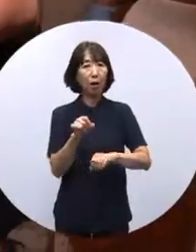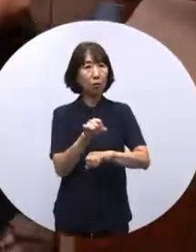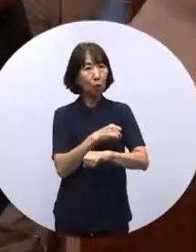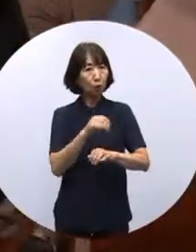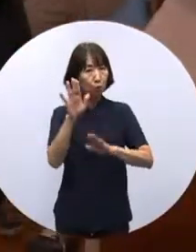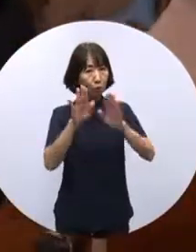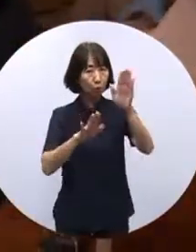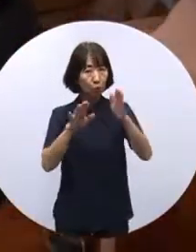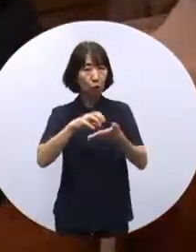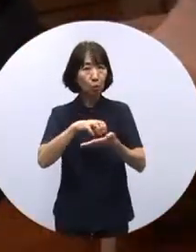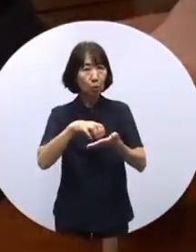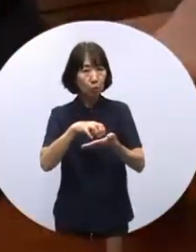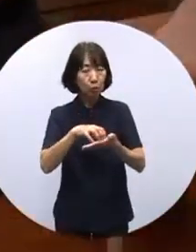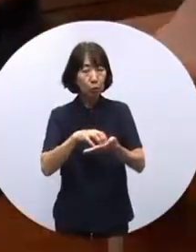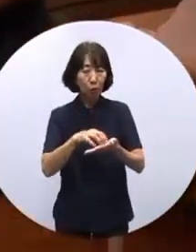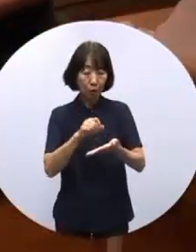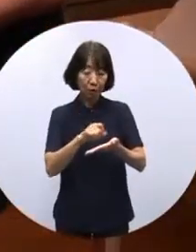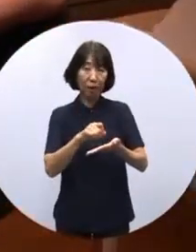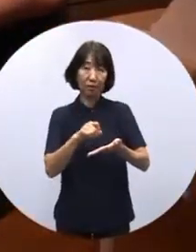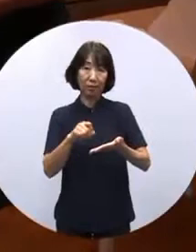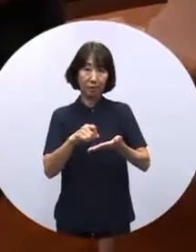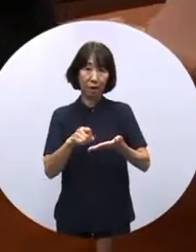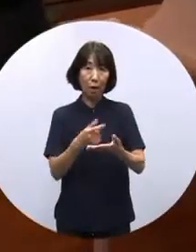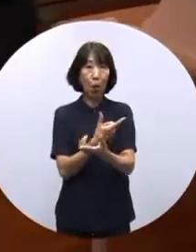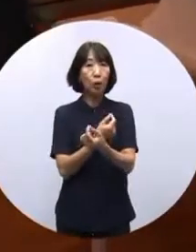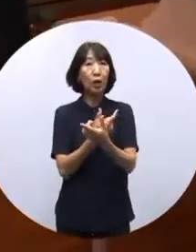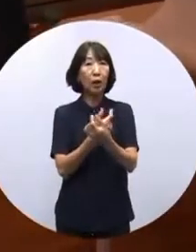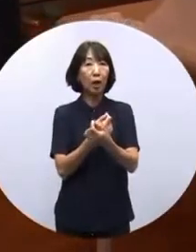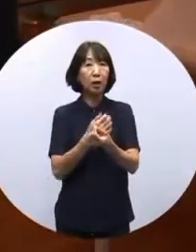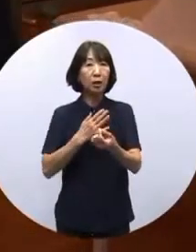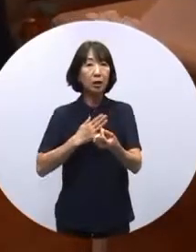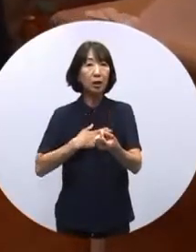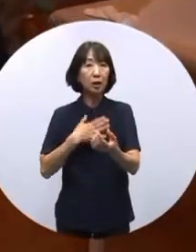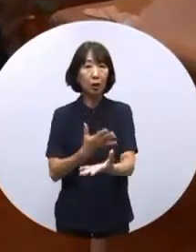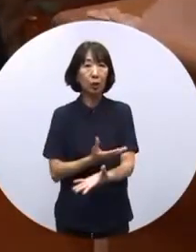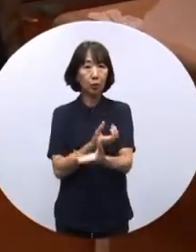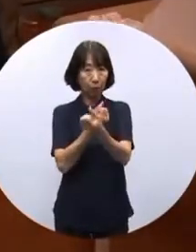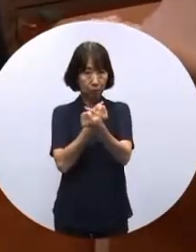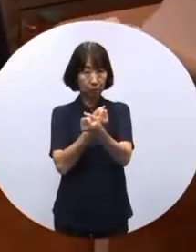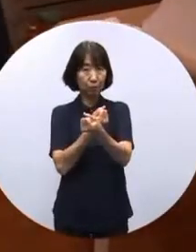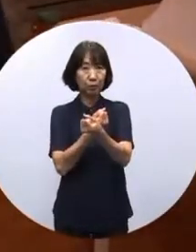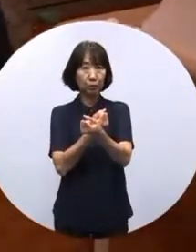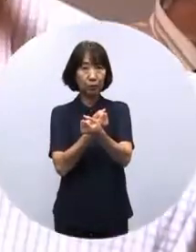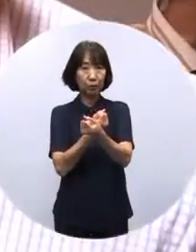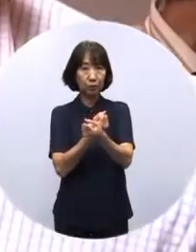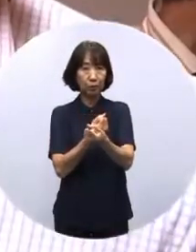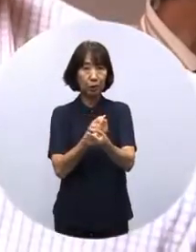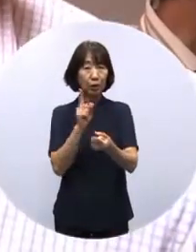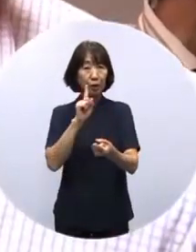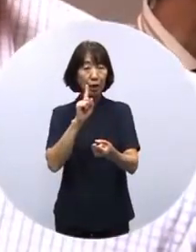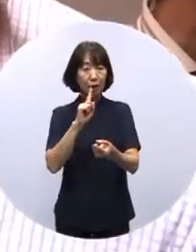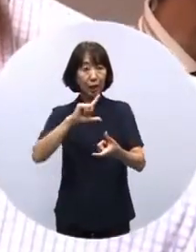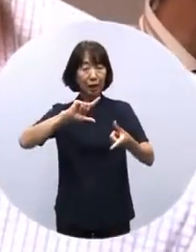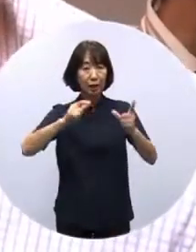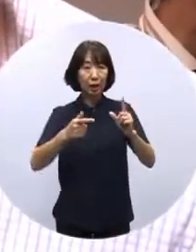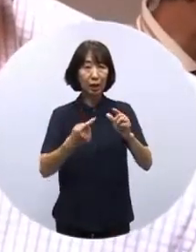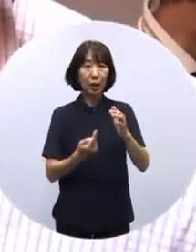特徴のある部分を明記して、お互いに認識を共有するということで、何か違いがあった場合